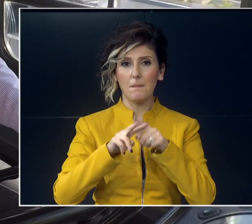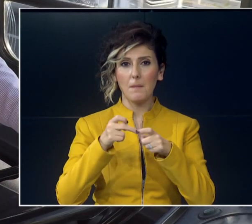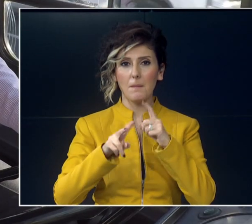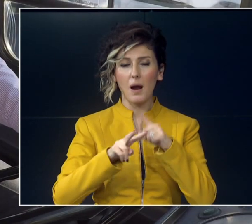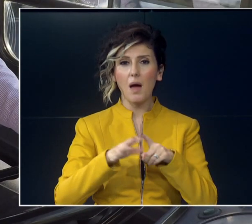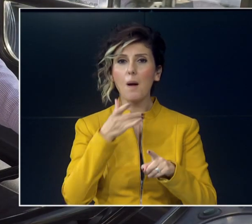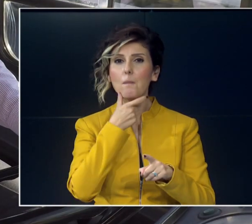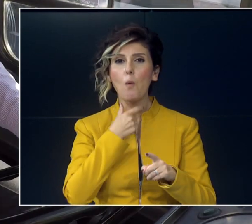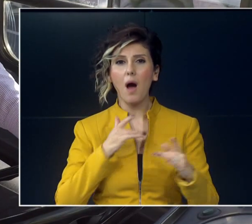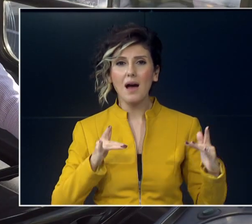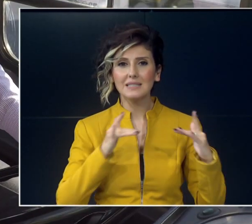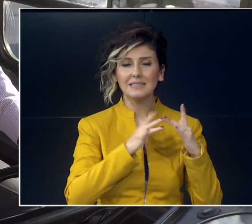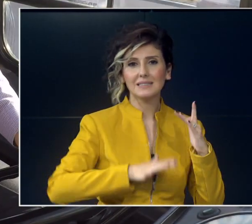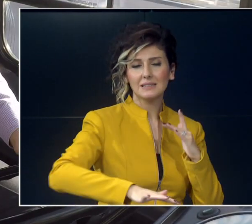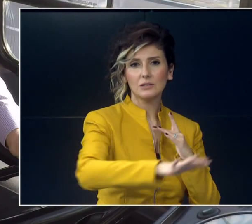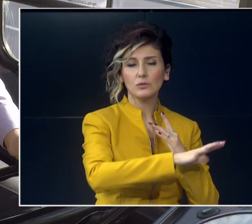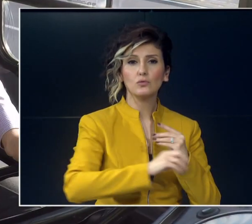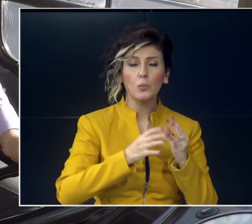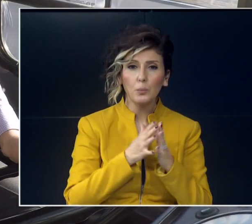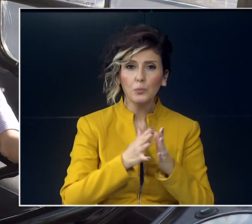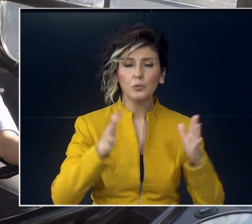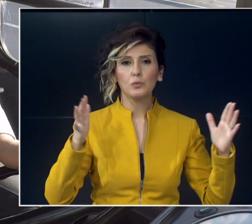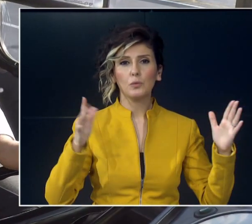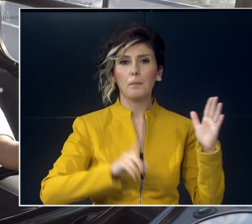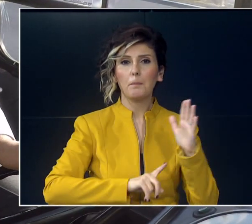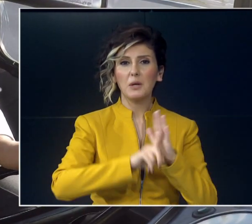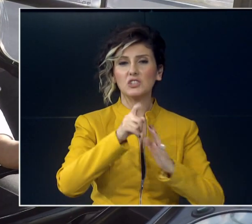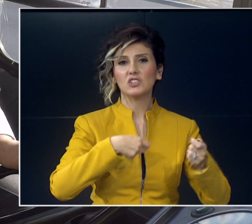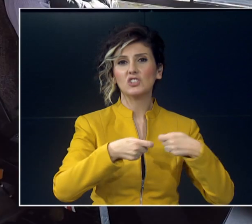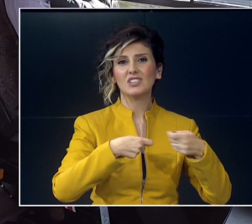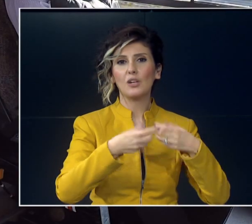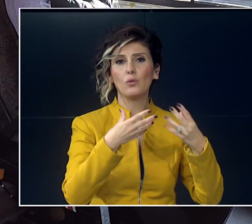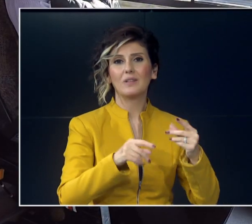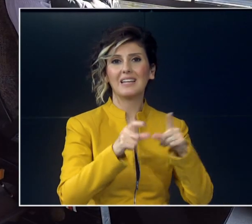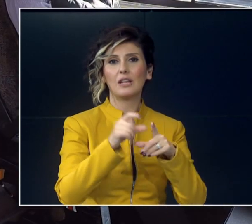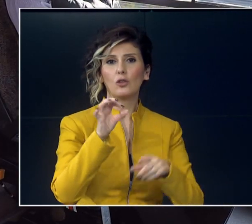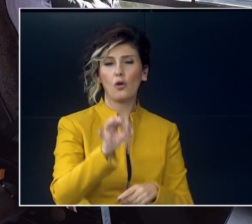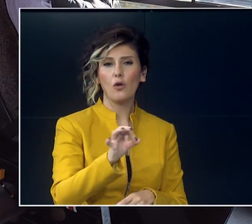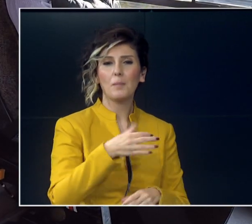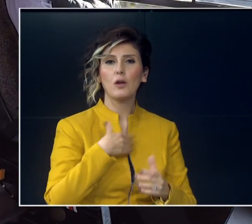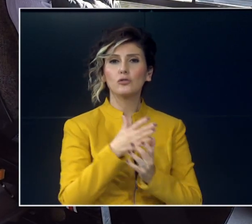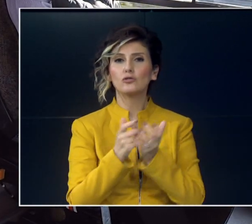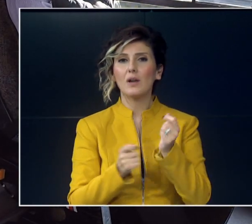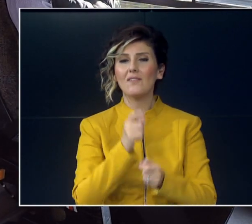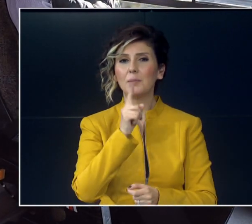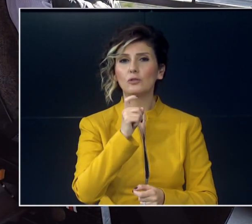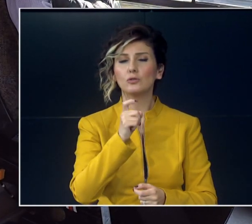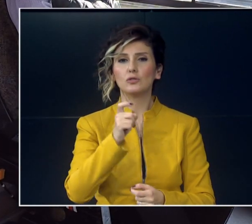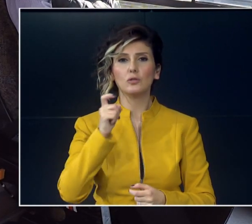Boğazlar'da çok büyük bir başarılı şirket haline getirdik. Ben görevi 99'da